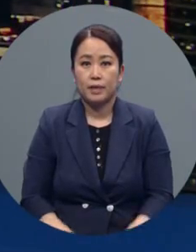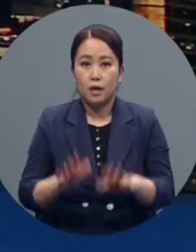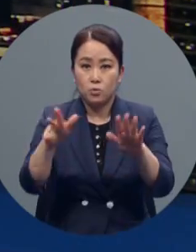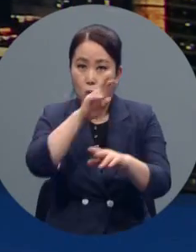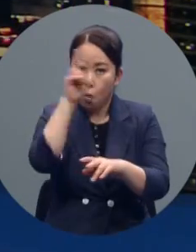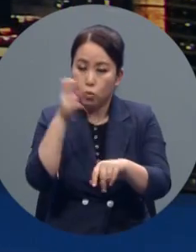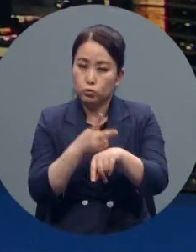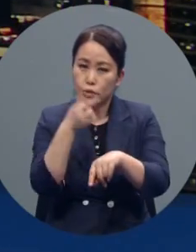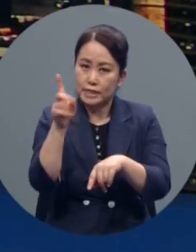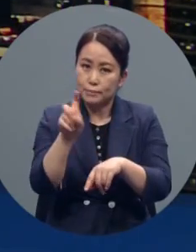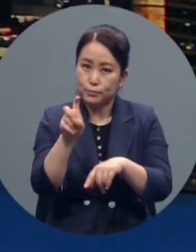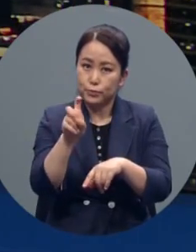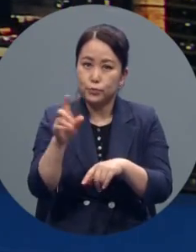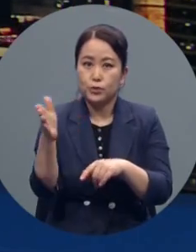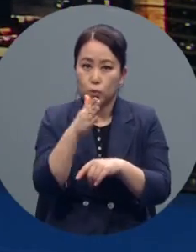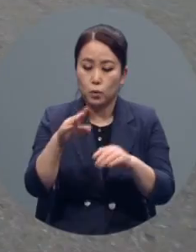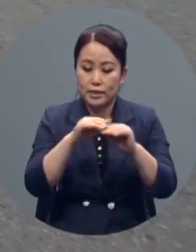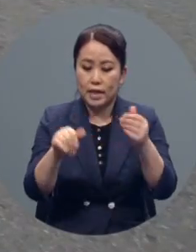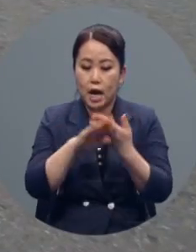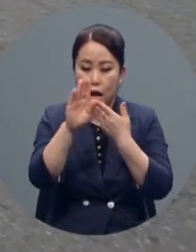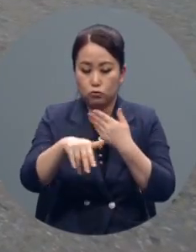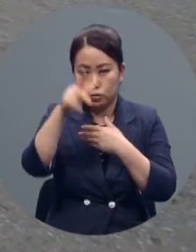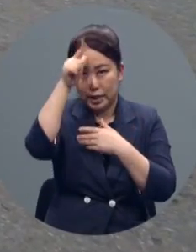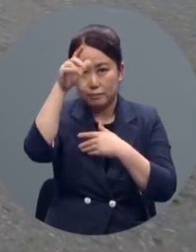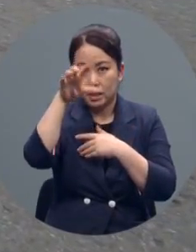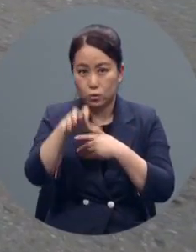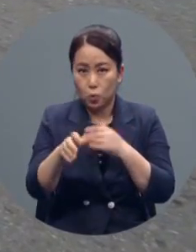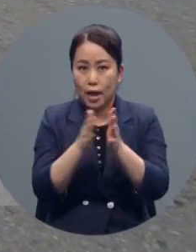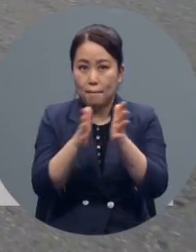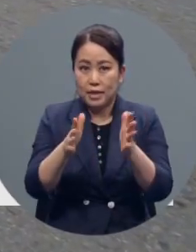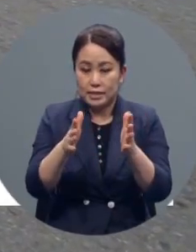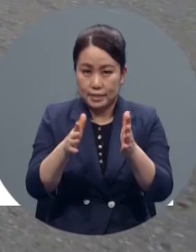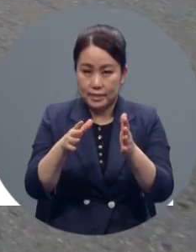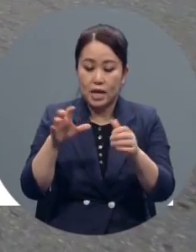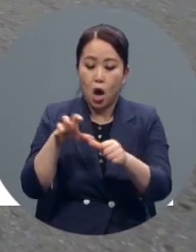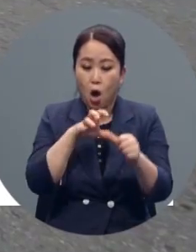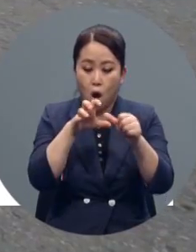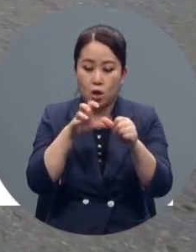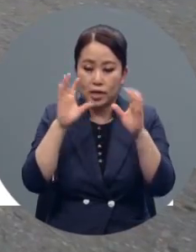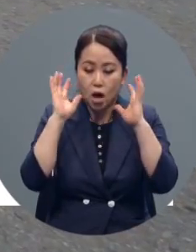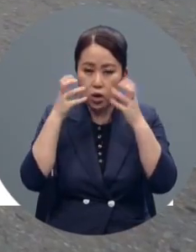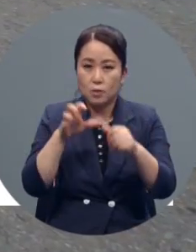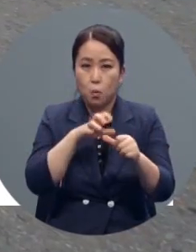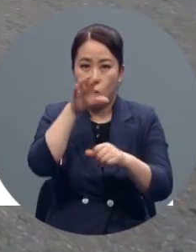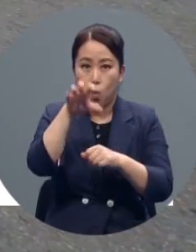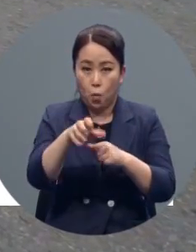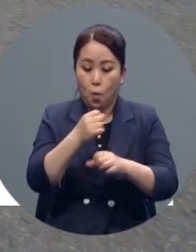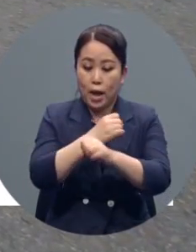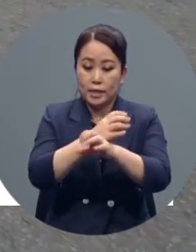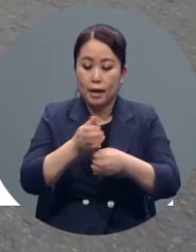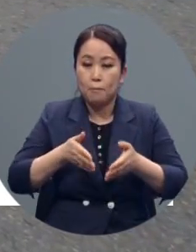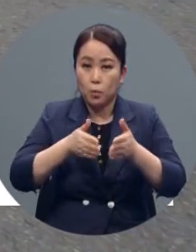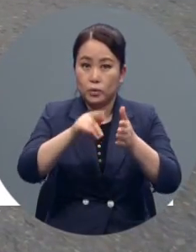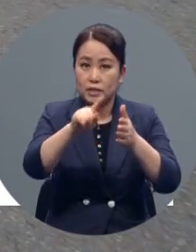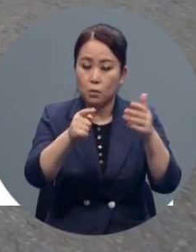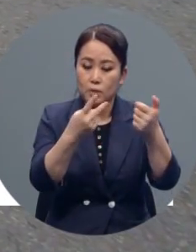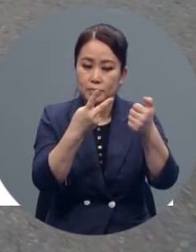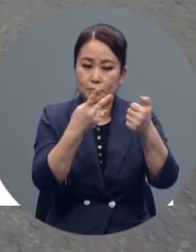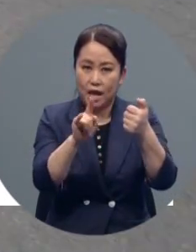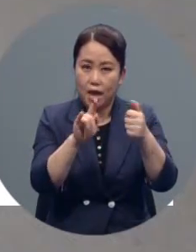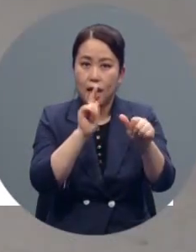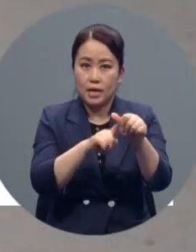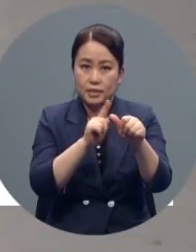오늘오후 2시 10분쯤 내 사하구 감천동 의한 아파트 함 어린이 보호구역 횡단보도에서 50대 a 씨가 몰던